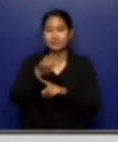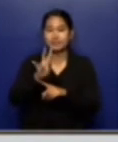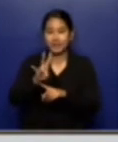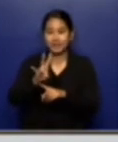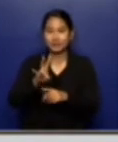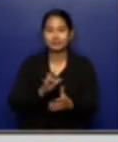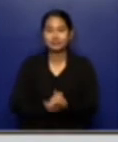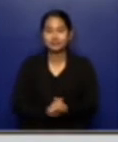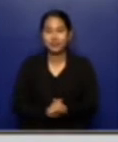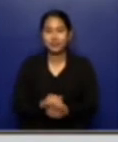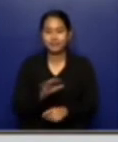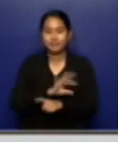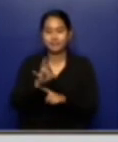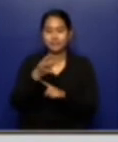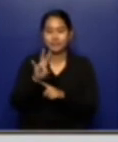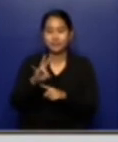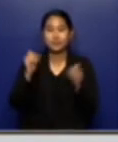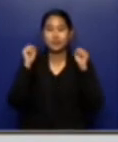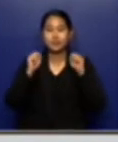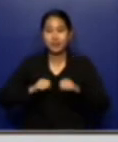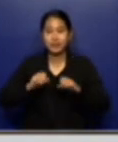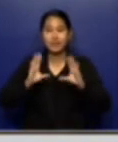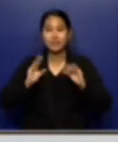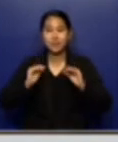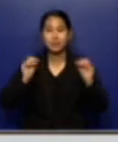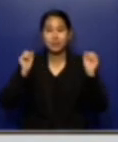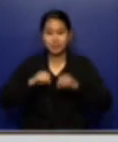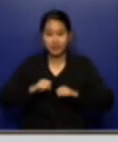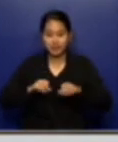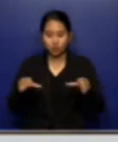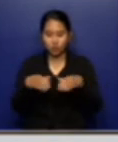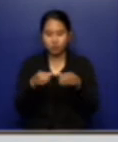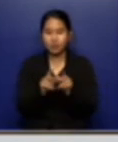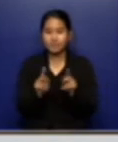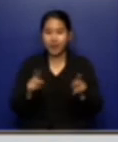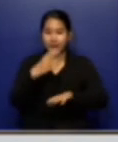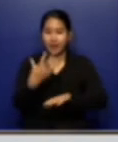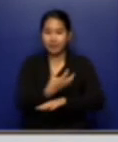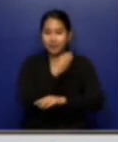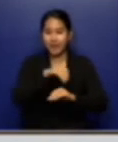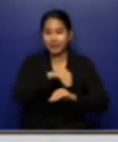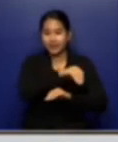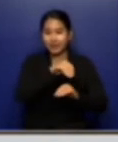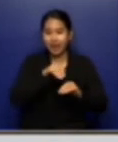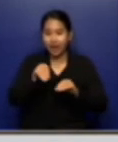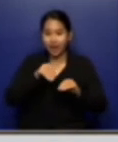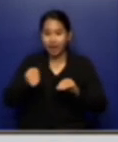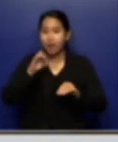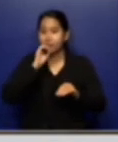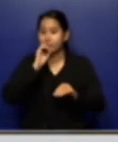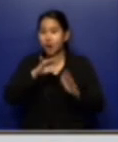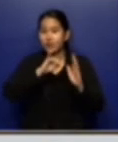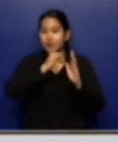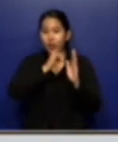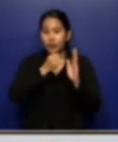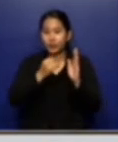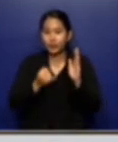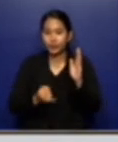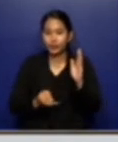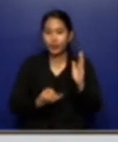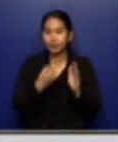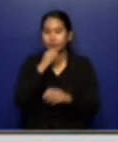มส่งเสริมมีมติการประชุมนะครับคณะกรรมการกระจายอำนาจแจ้งไปยังจังหวัดชัดเจนนะท่านประธ